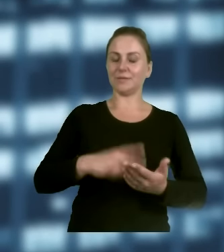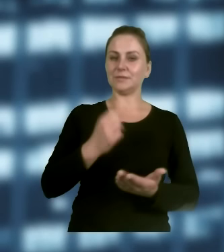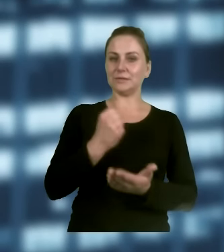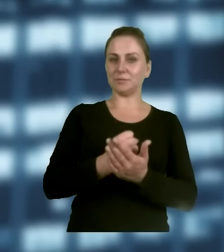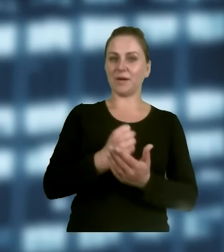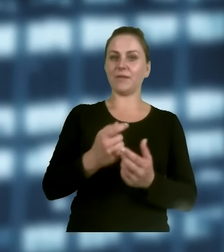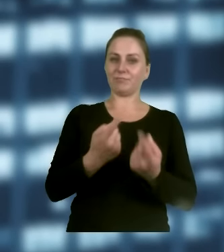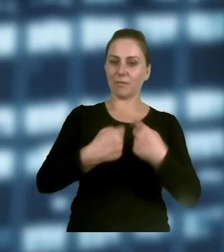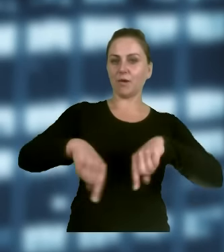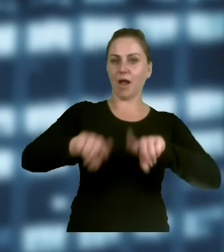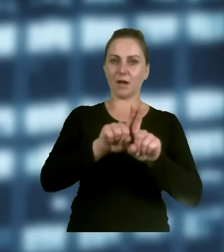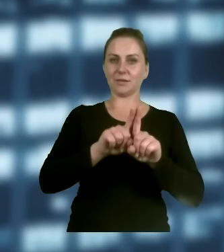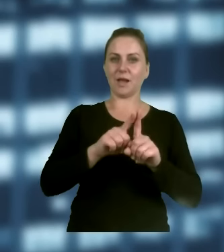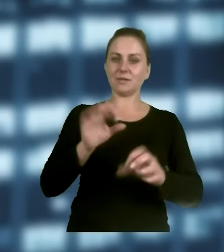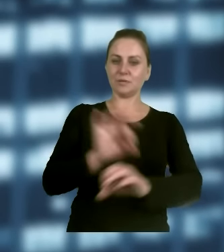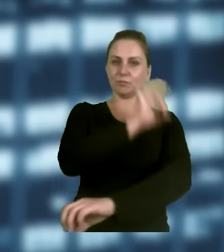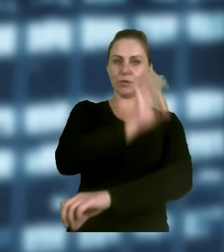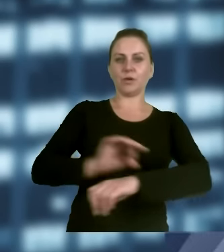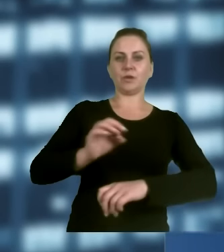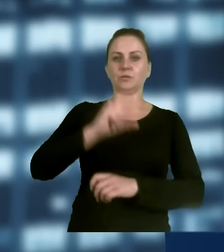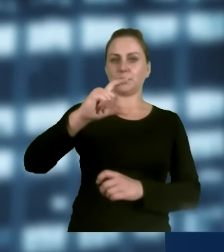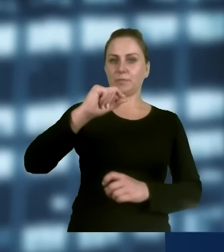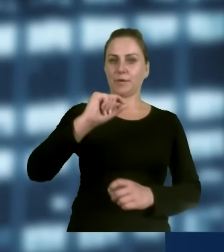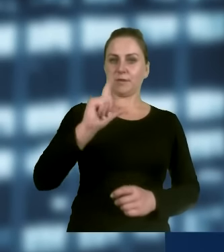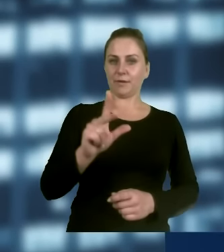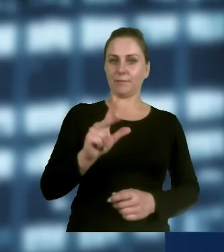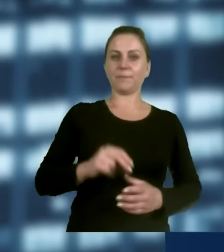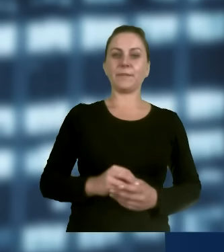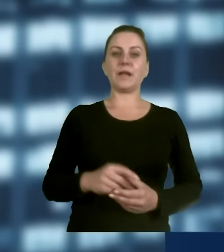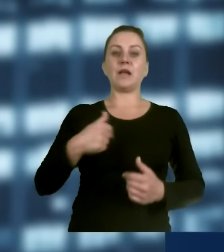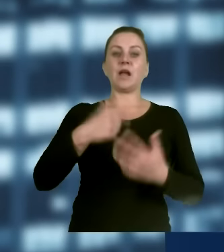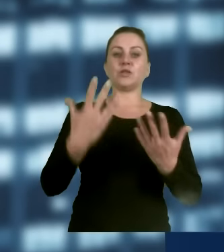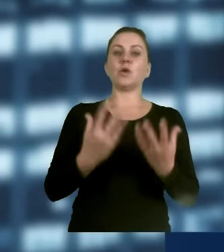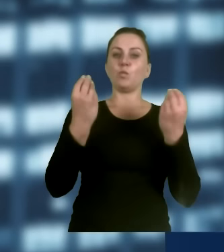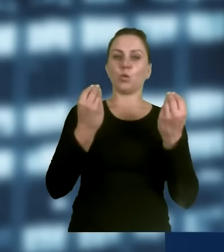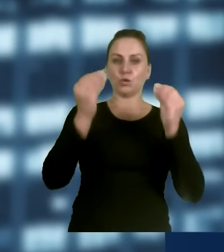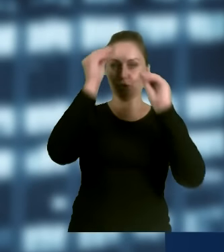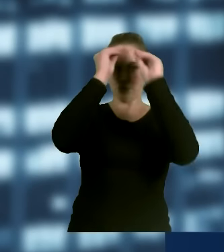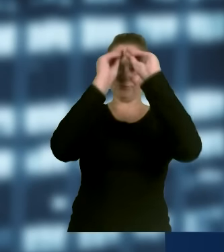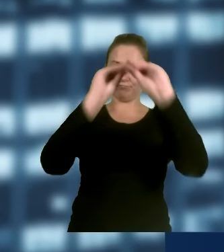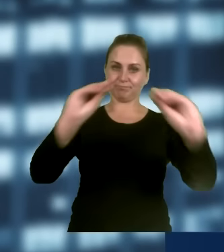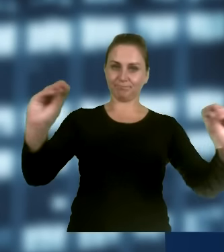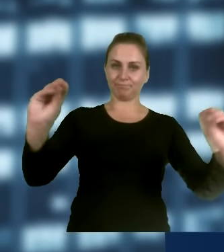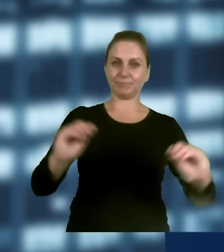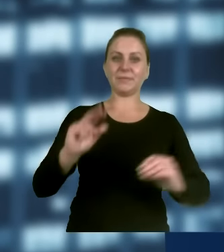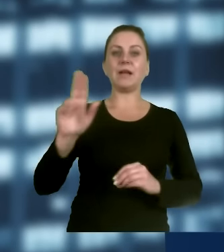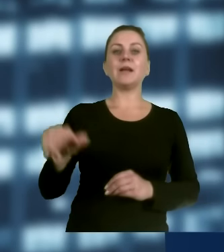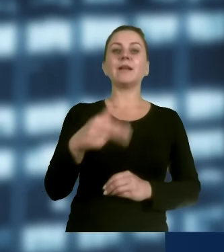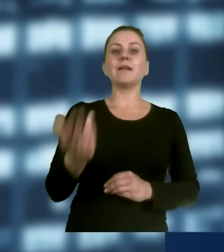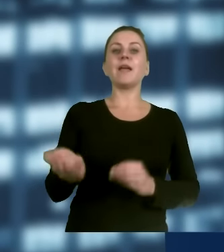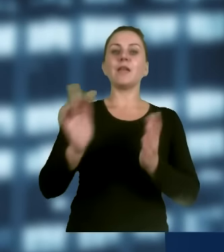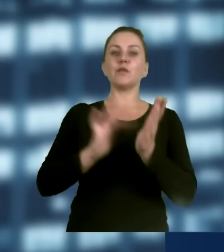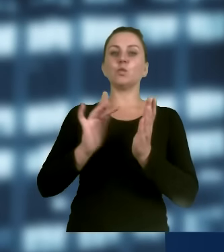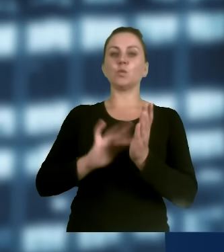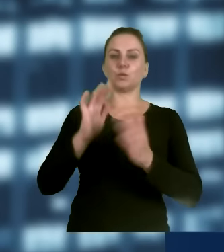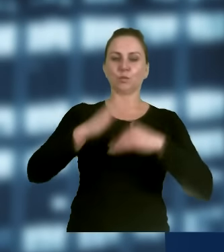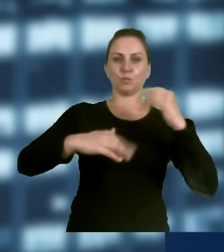realizacji projektu CPK. I ja chciałem uroczyście ogłosić, kiedy Tusk zbuduje